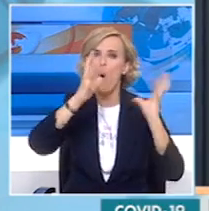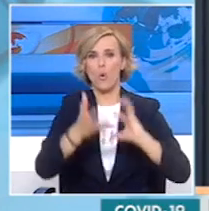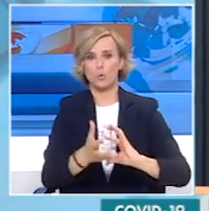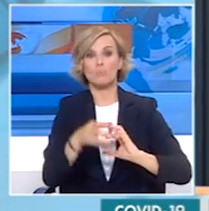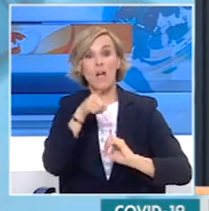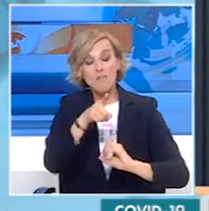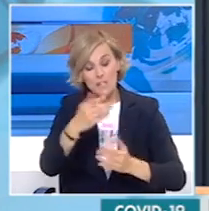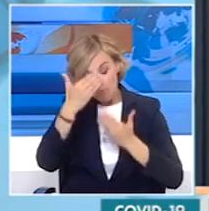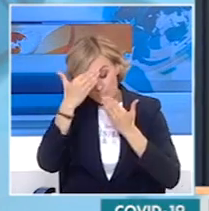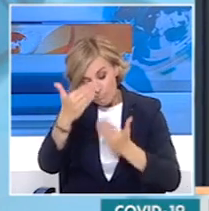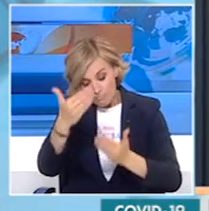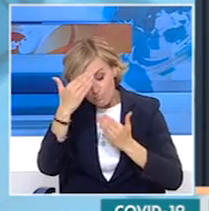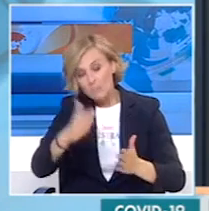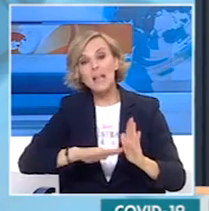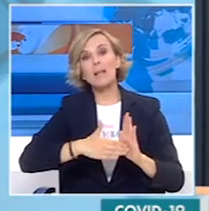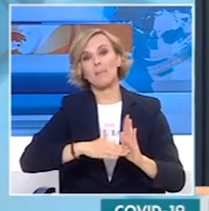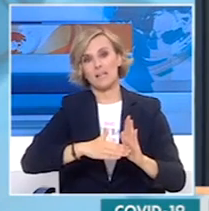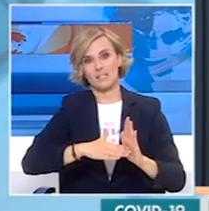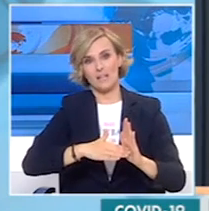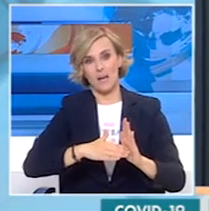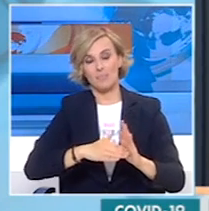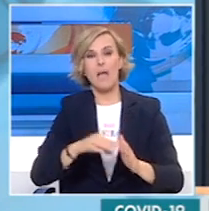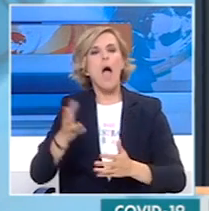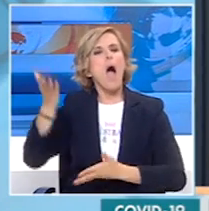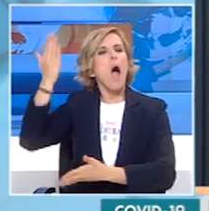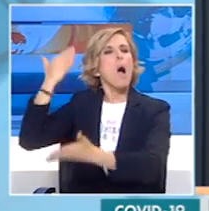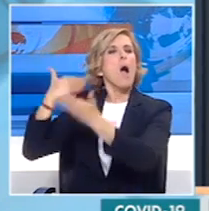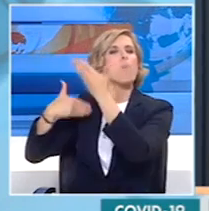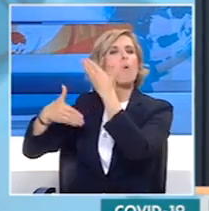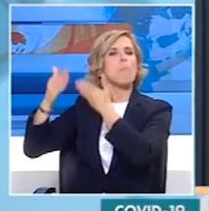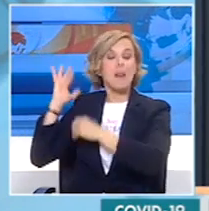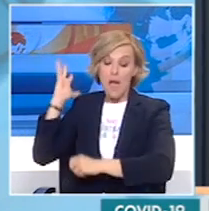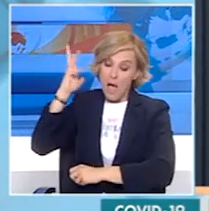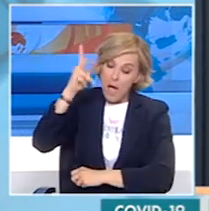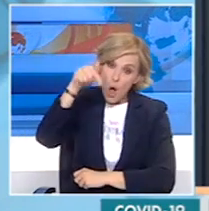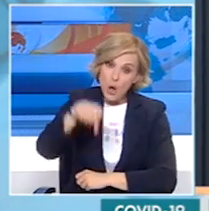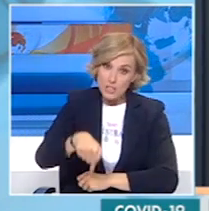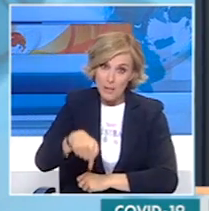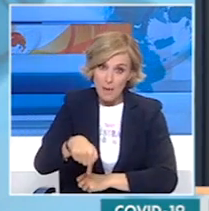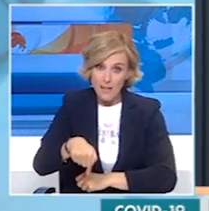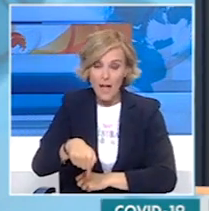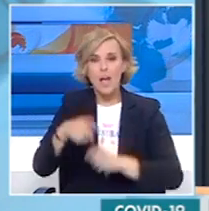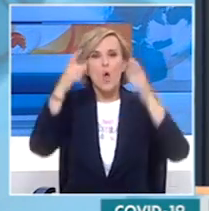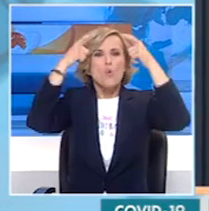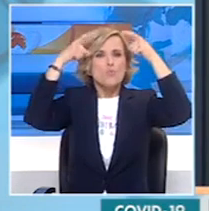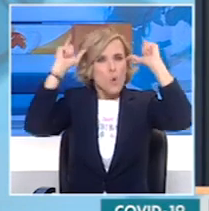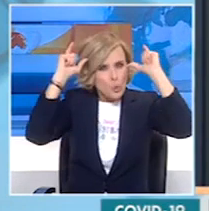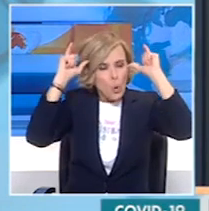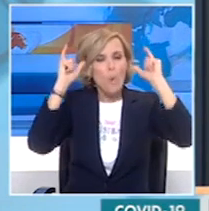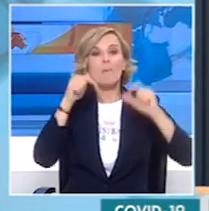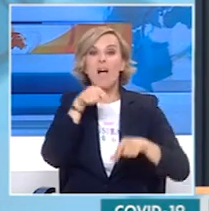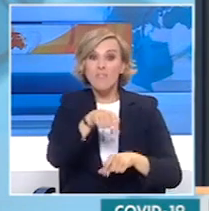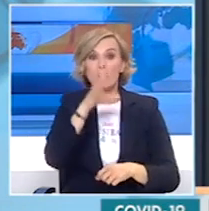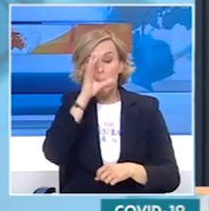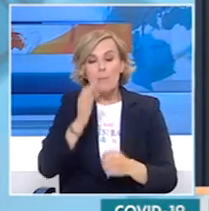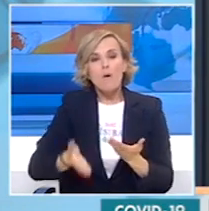ζωτικές υπηρεσίες σε όλο το σύστημα υγείας. Ιστορικά και σήμερα, το νοσηλευτικό προσωπικό σε όλο τον κόσμο αποδεικνύει τη